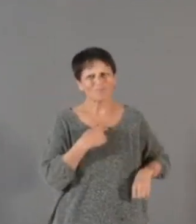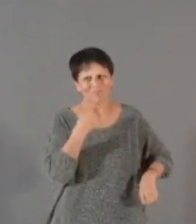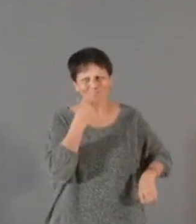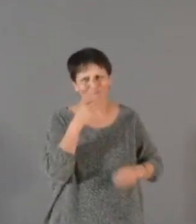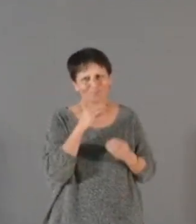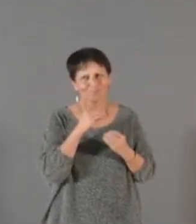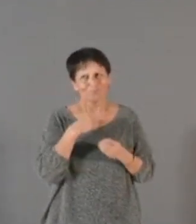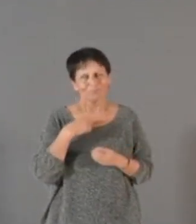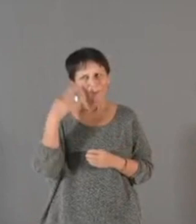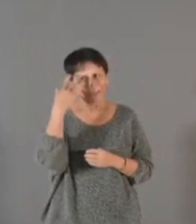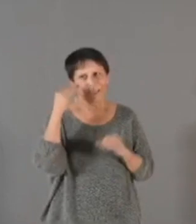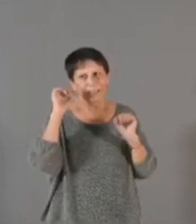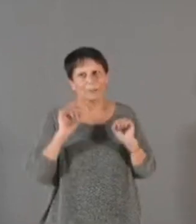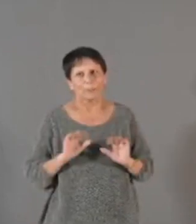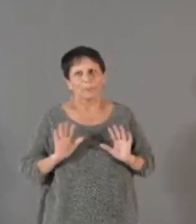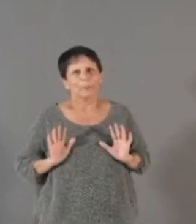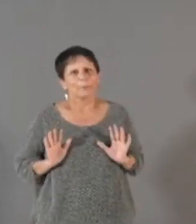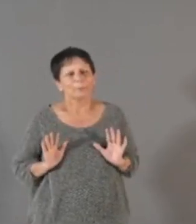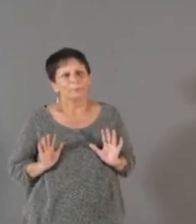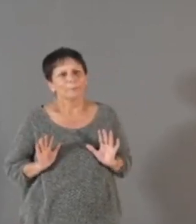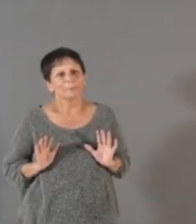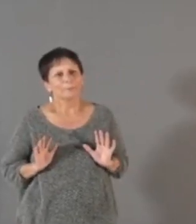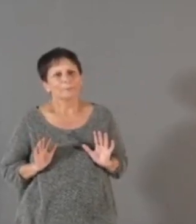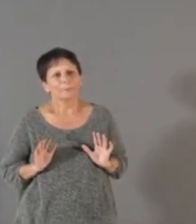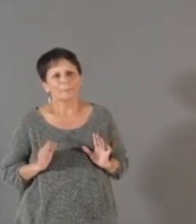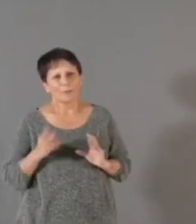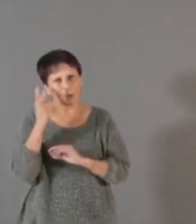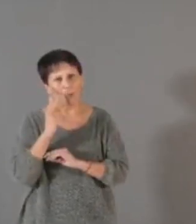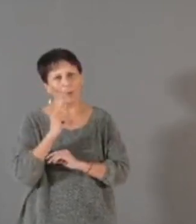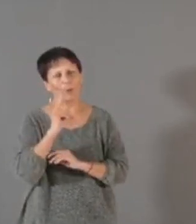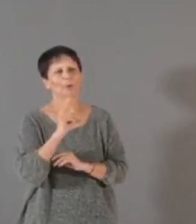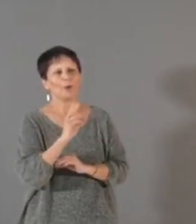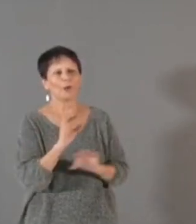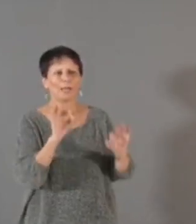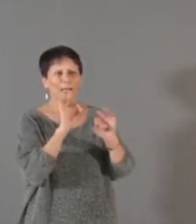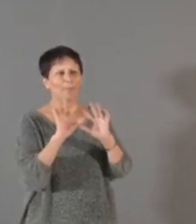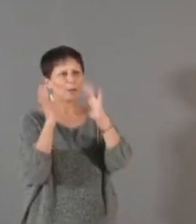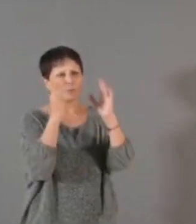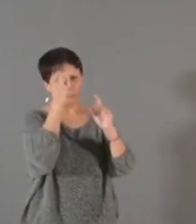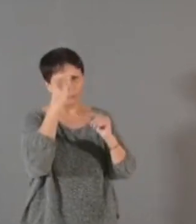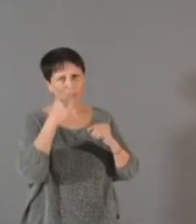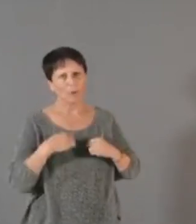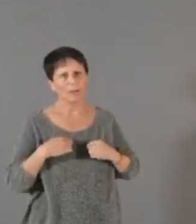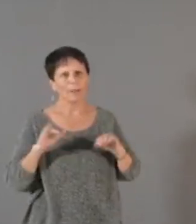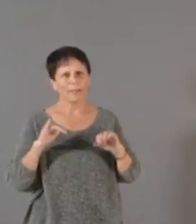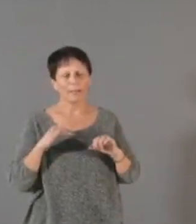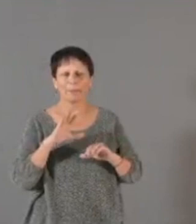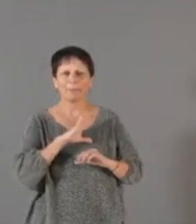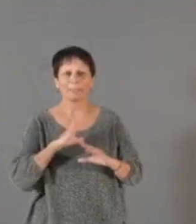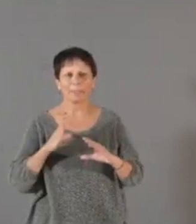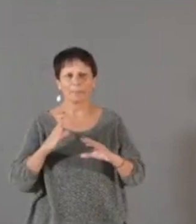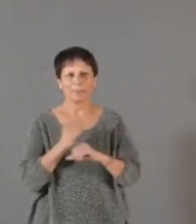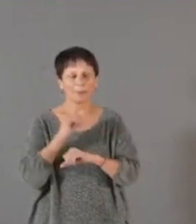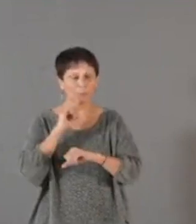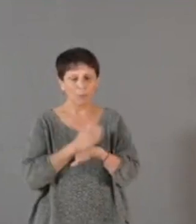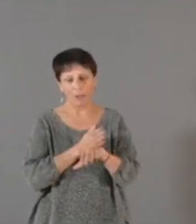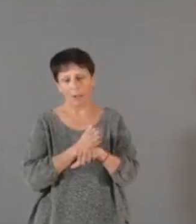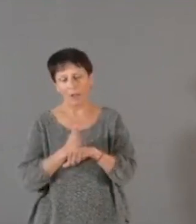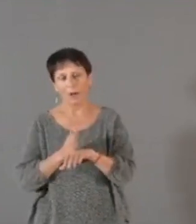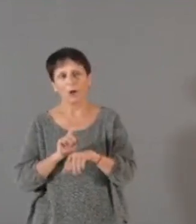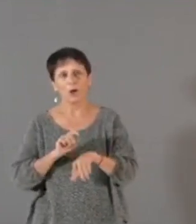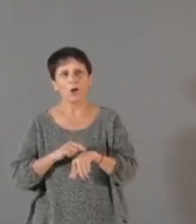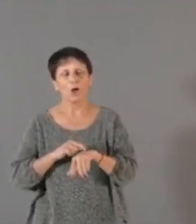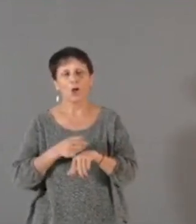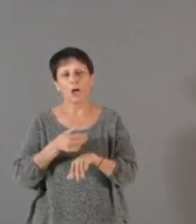me faire. Donc c'est plutôt un honneur que de ne pas recevoir d'applaudissements. Donc je vais quand même être assez bref, puisqu'on a passé l'heure de l'apéro.